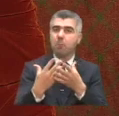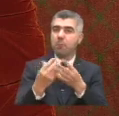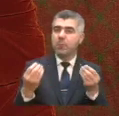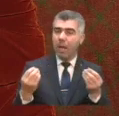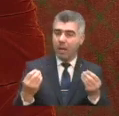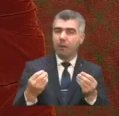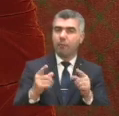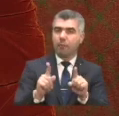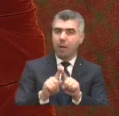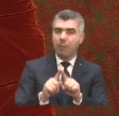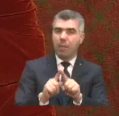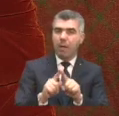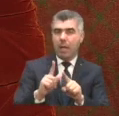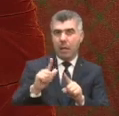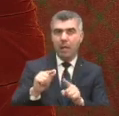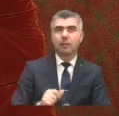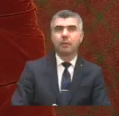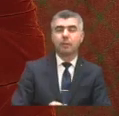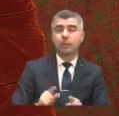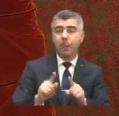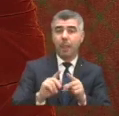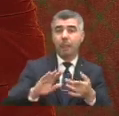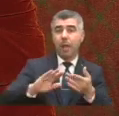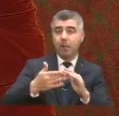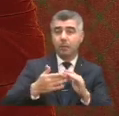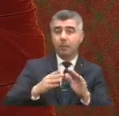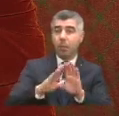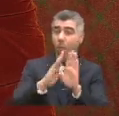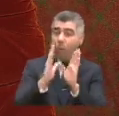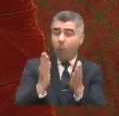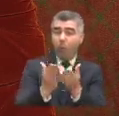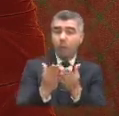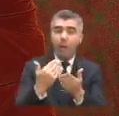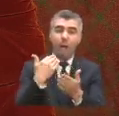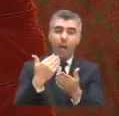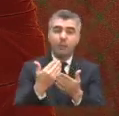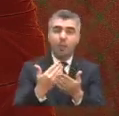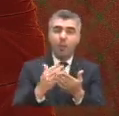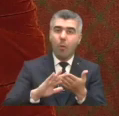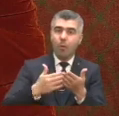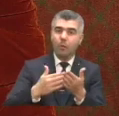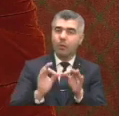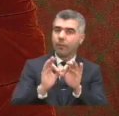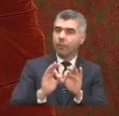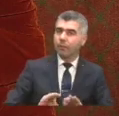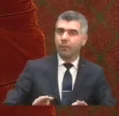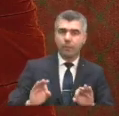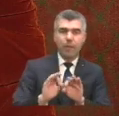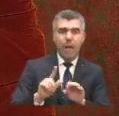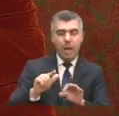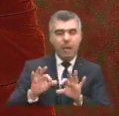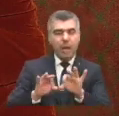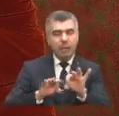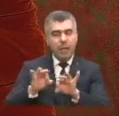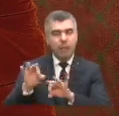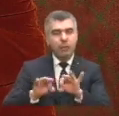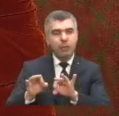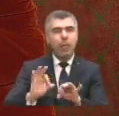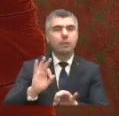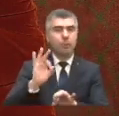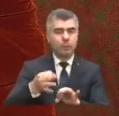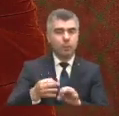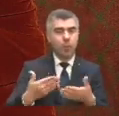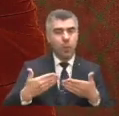مجموعة من المساطر. واش الرقمنة زولت الفساد كله؟ لا، حيت كاين ادوار كبيرة وكاين استراتيجية اللي دات الاكل ديالها، وحنا